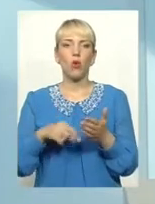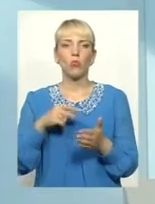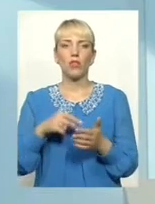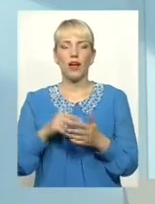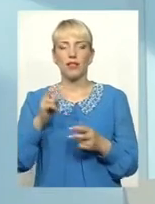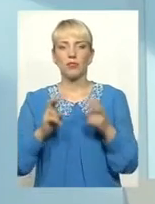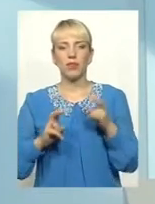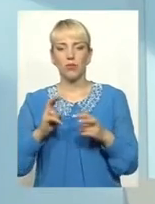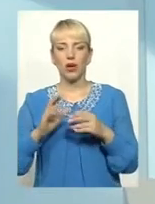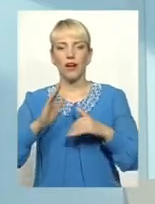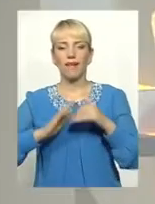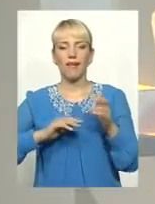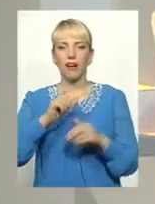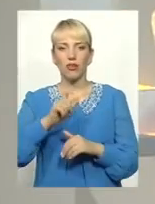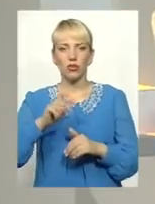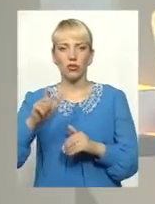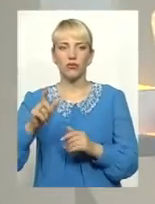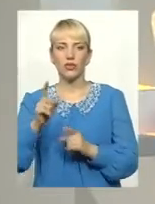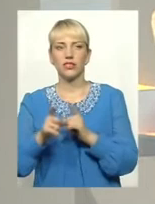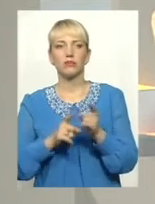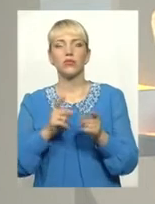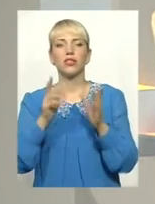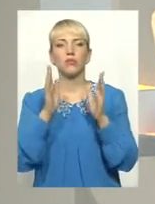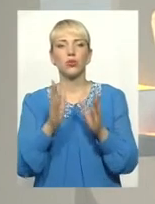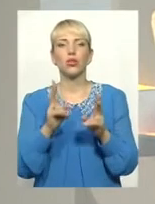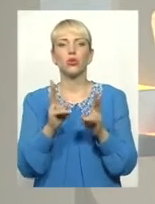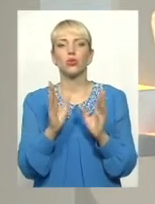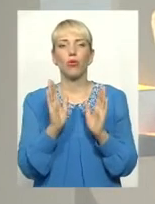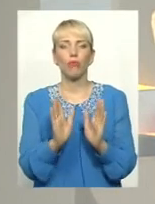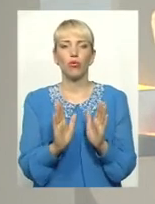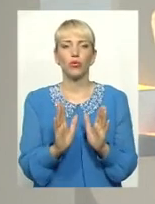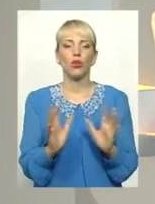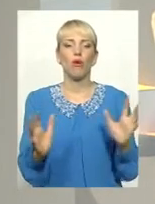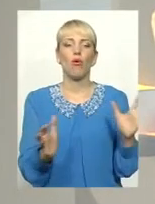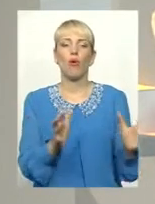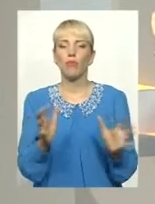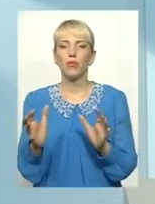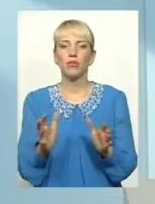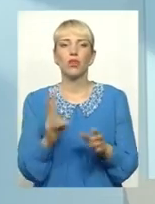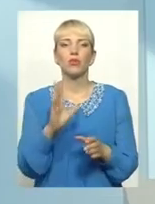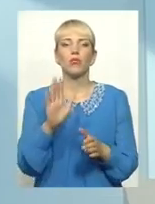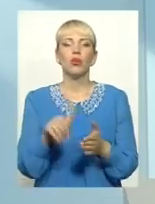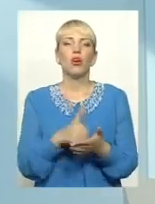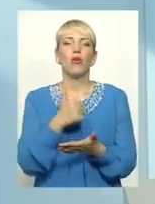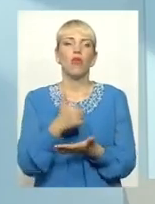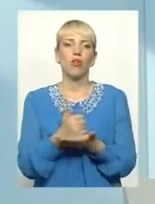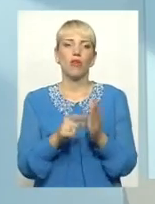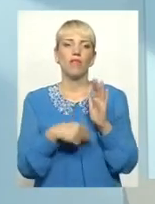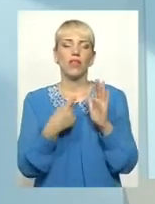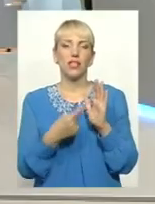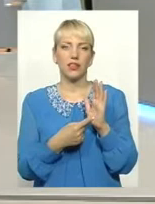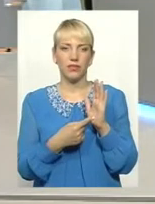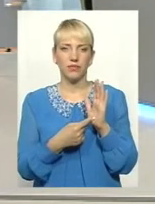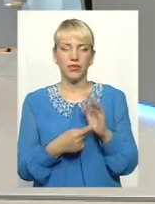Тобто, хто буде опікуватись? От хто буде головний, до кого будуть всі питання? Ну, давайте я вам трошки